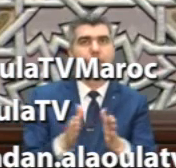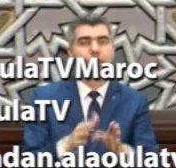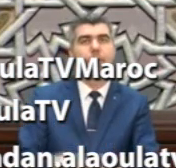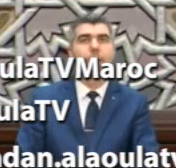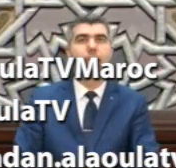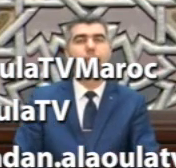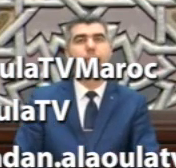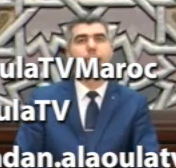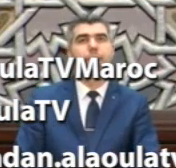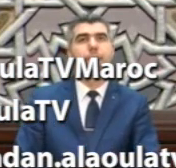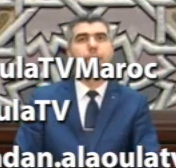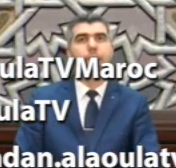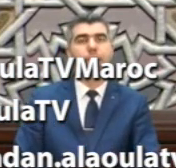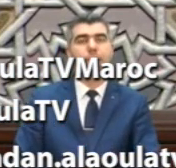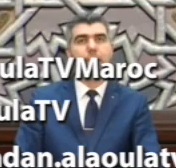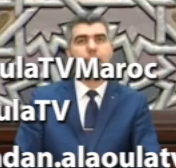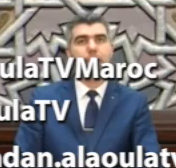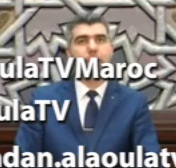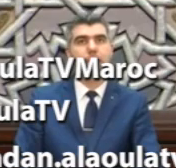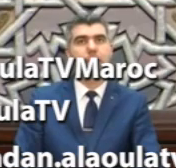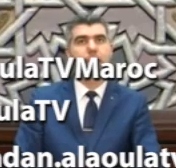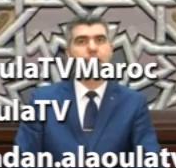تعقيب السيد النائب.